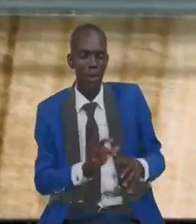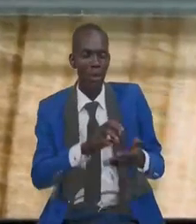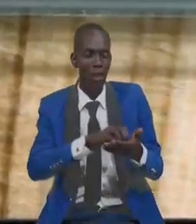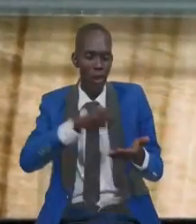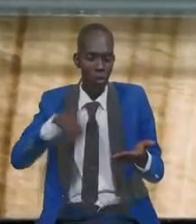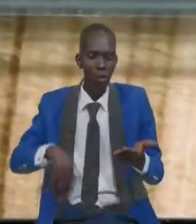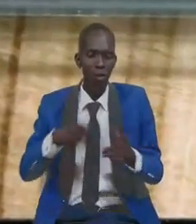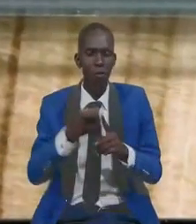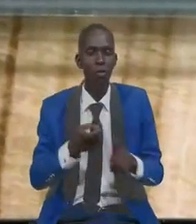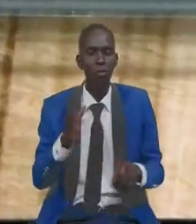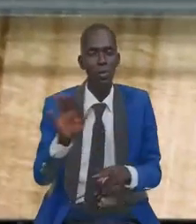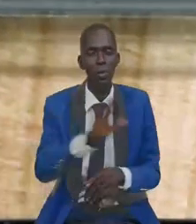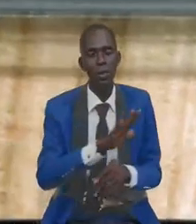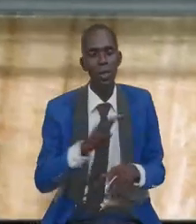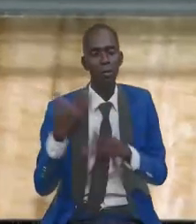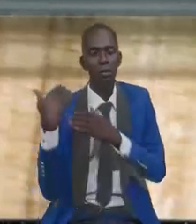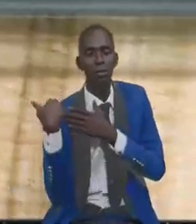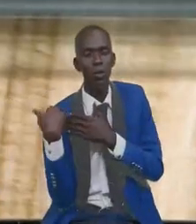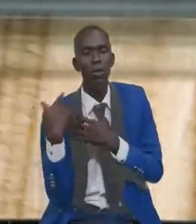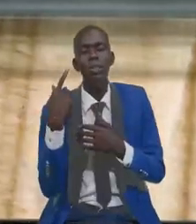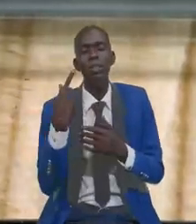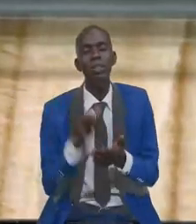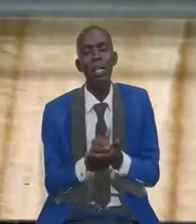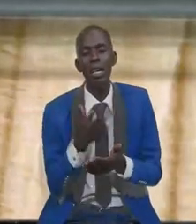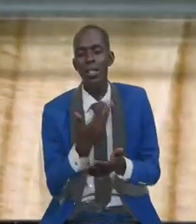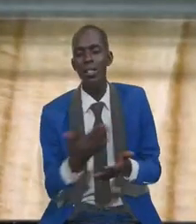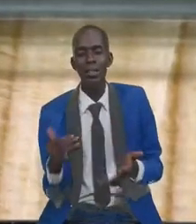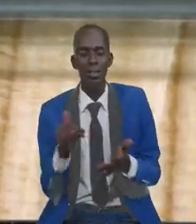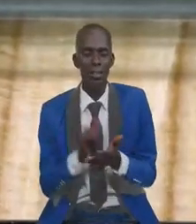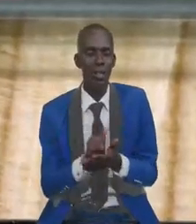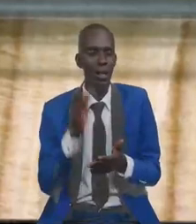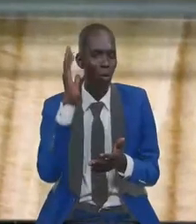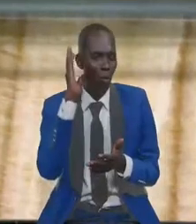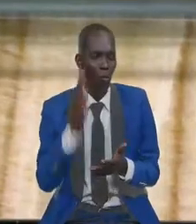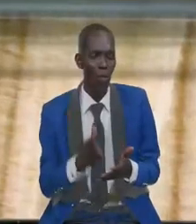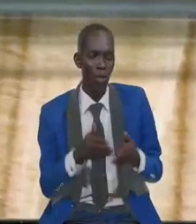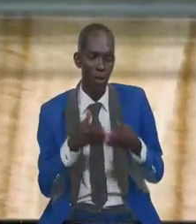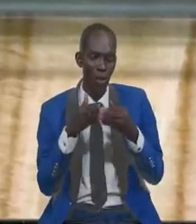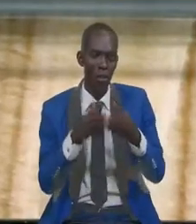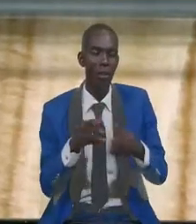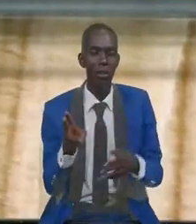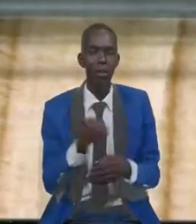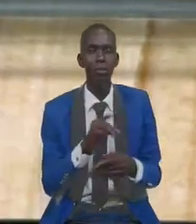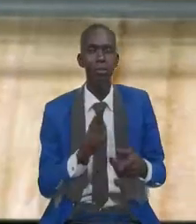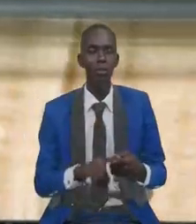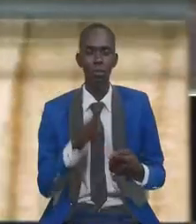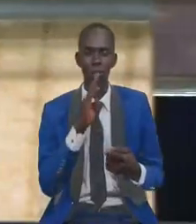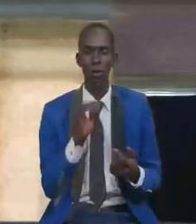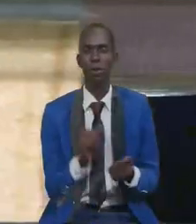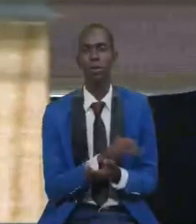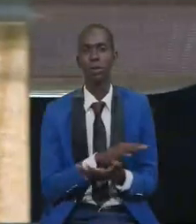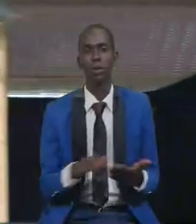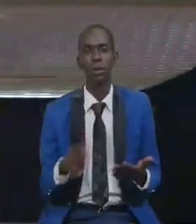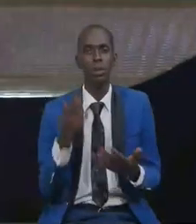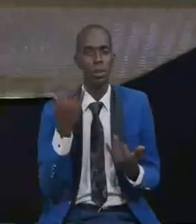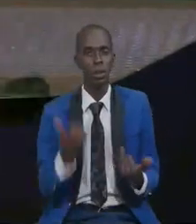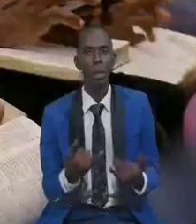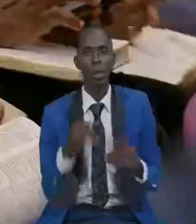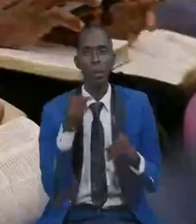leur donne la condamnation, ce qui peut amener la condamnation que le diable avait subie. Nous leur arrachons la chose. Et c'est